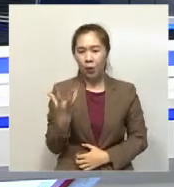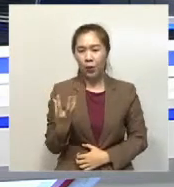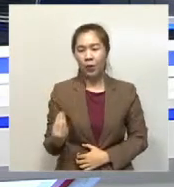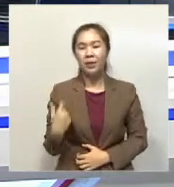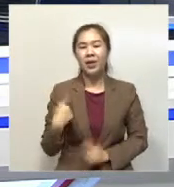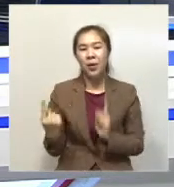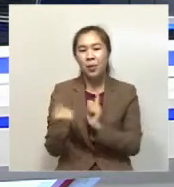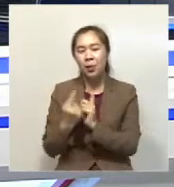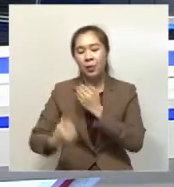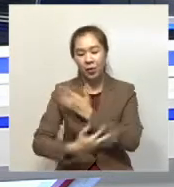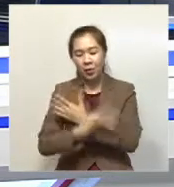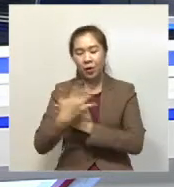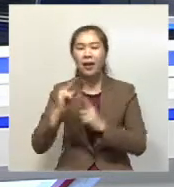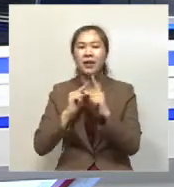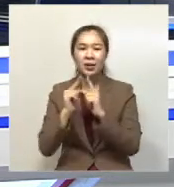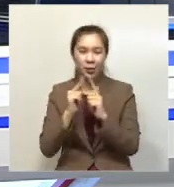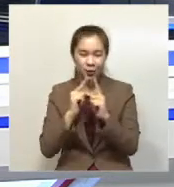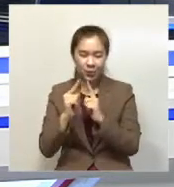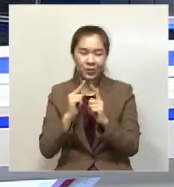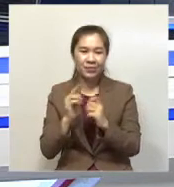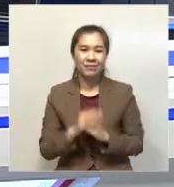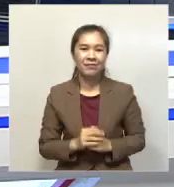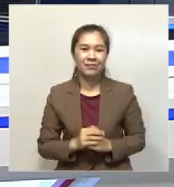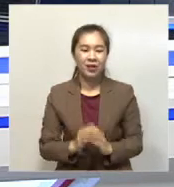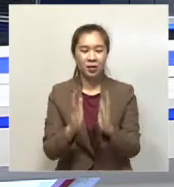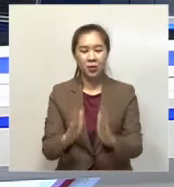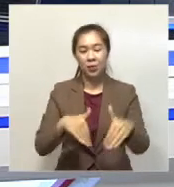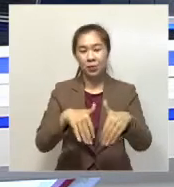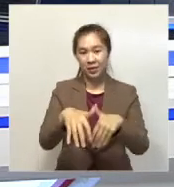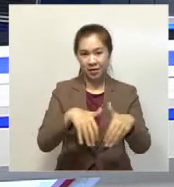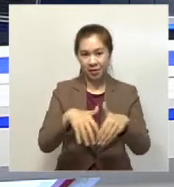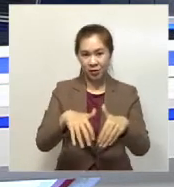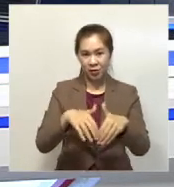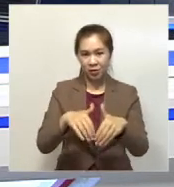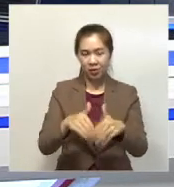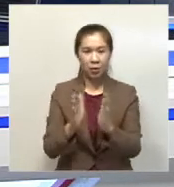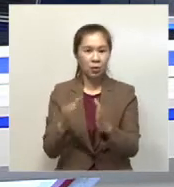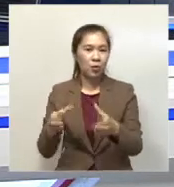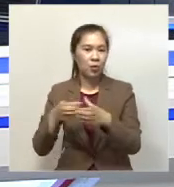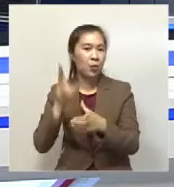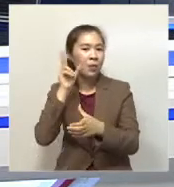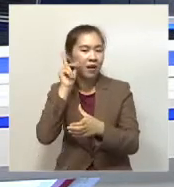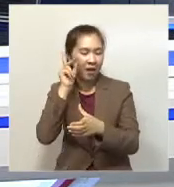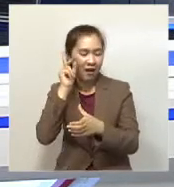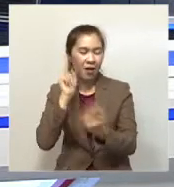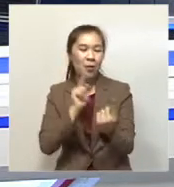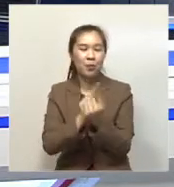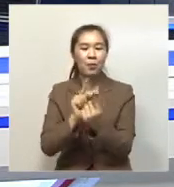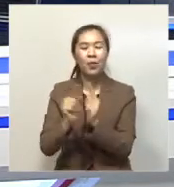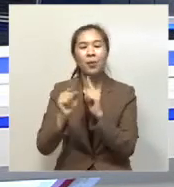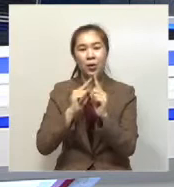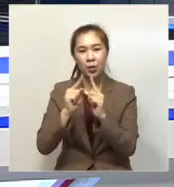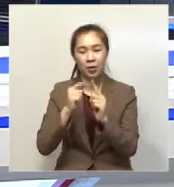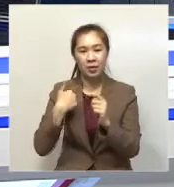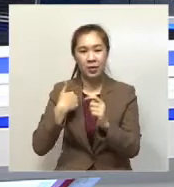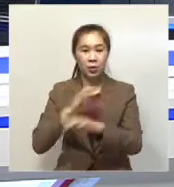เป็นการพูดคุยได้มีโอกาสในการพูดคุยทักทายกันระหว่างประชาชนที่อยู่ในพื้นที่รวมถึงผู้สื่อข่าวที่ไปทำข่าวด้วย ใช่แล้วตอนขึ้นร